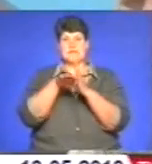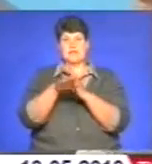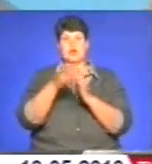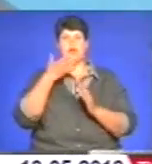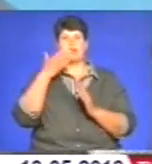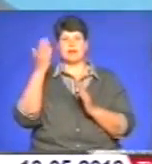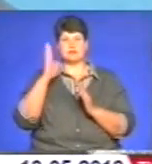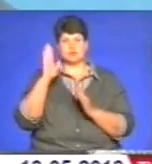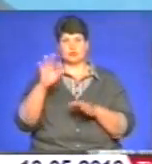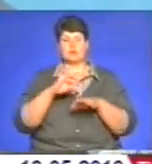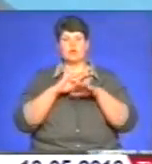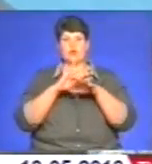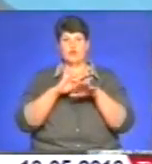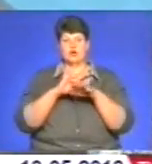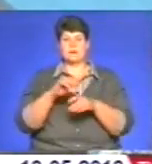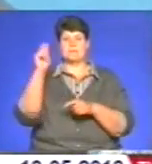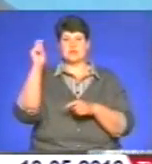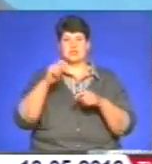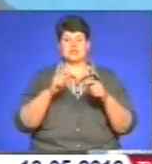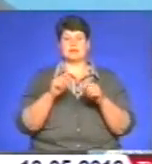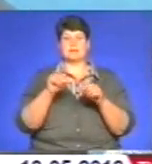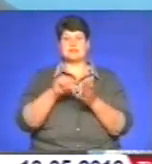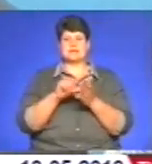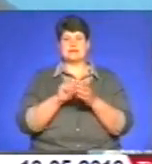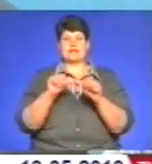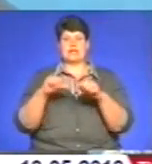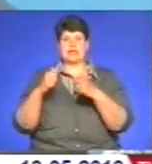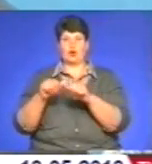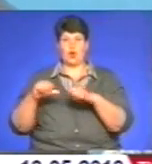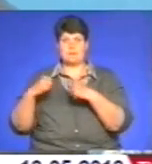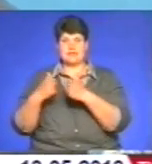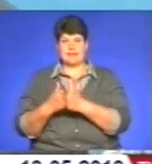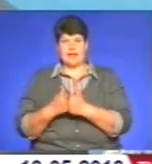свій. Приїжджають представники комітетів Верховної Ради відповідні,